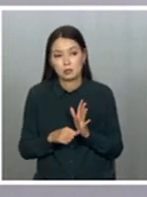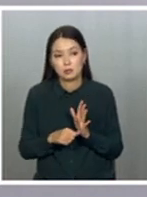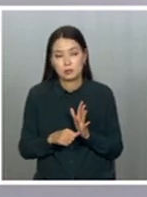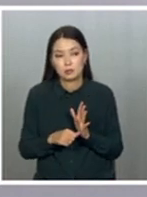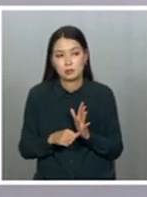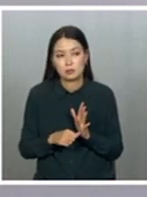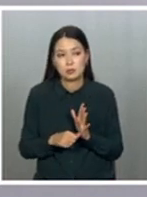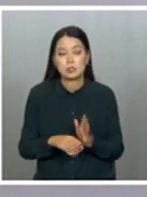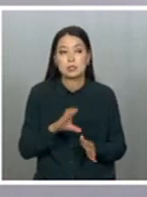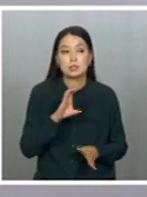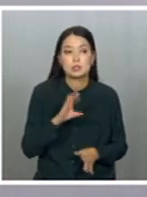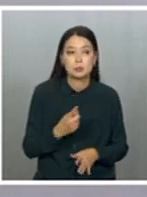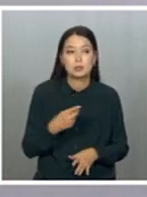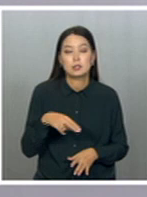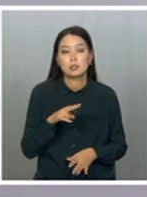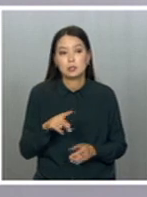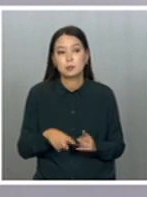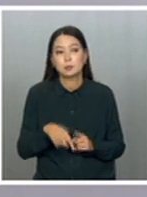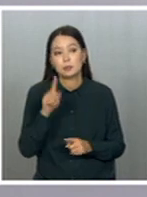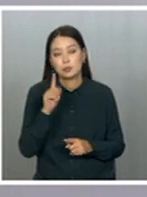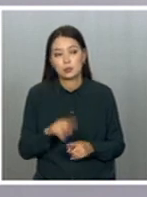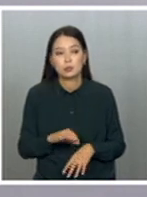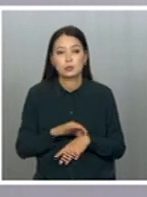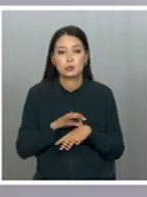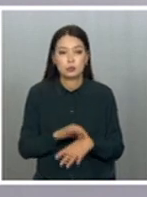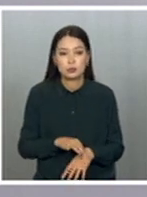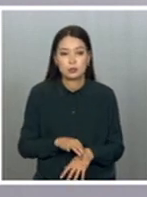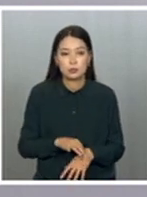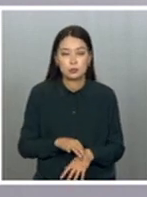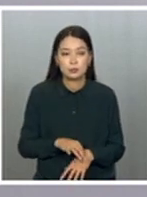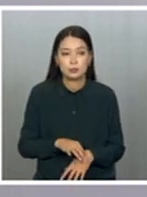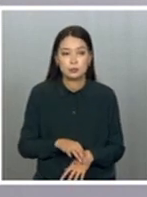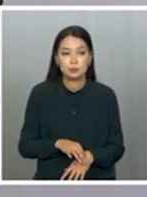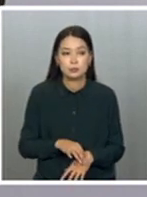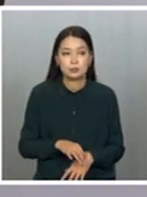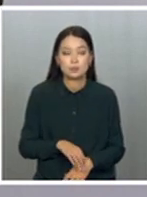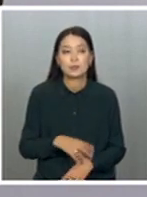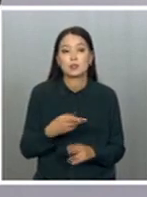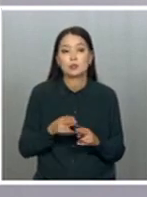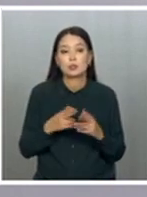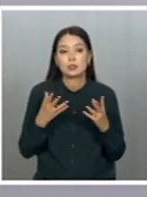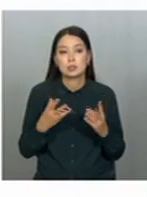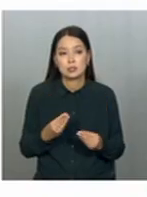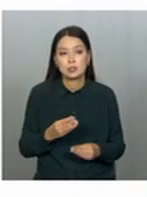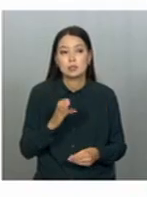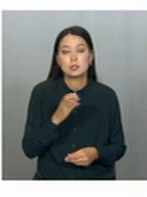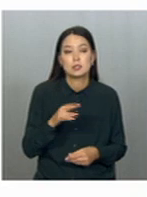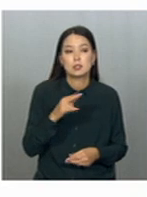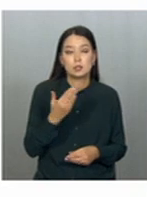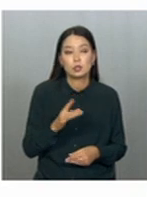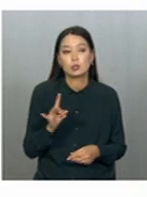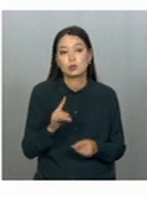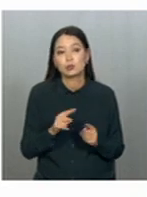тең. С1-ді биіктігін жүргізейік. Сол кезде С1-ның